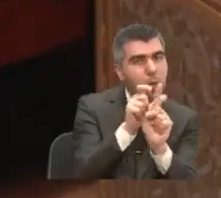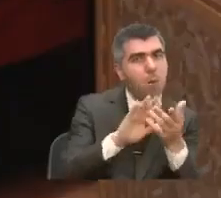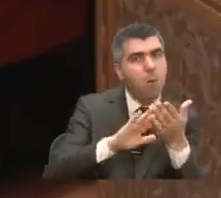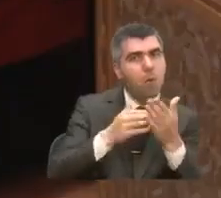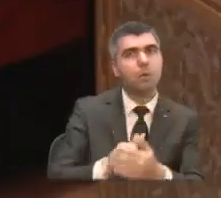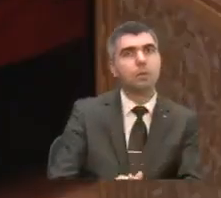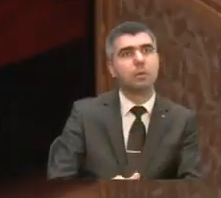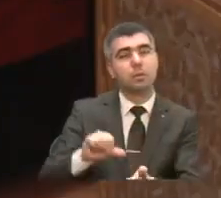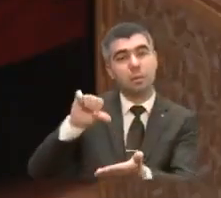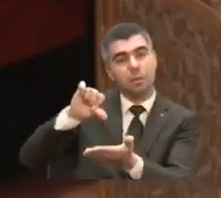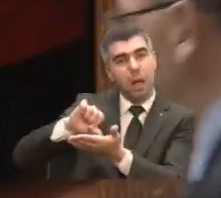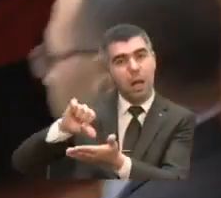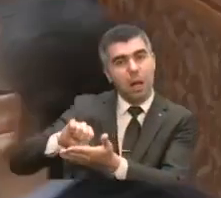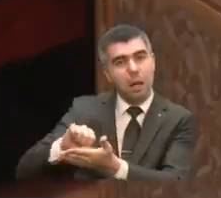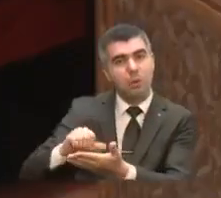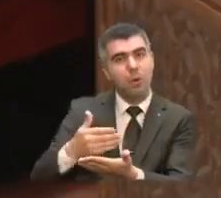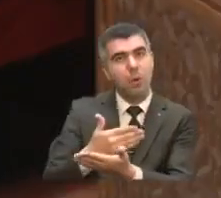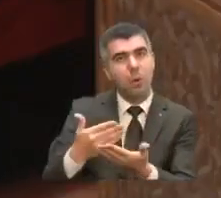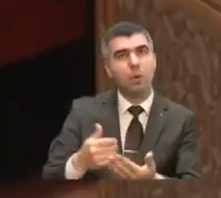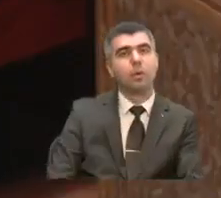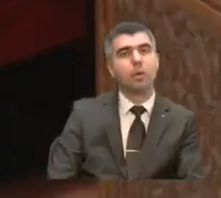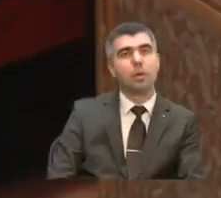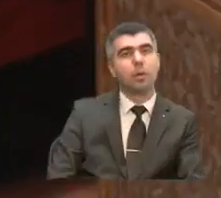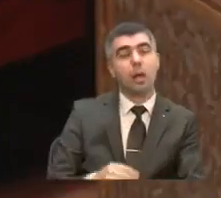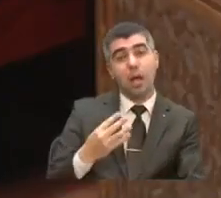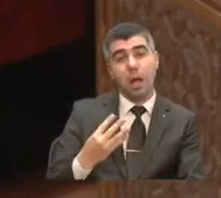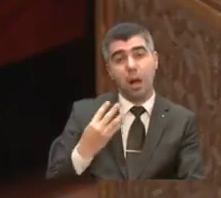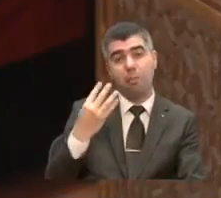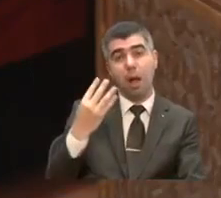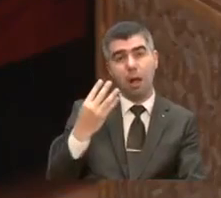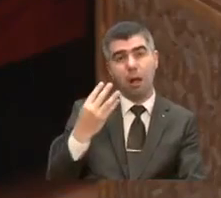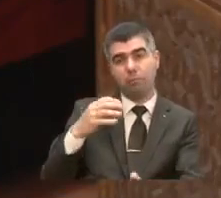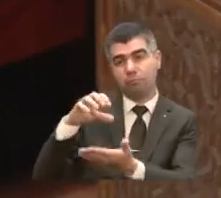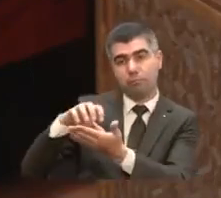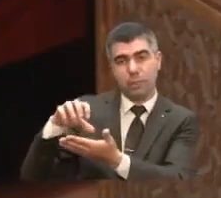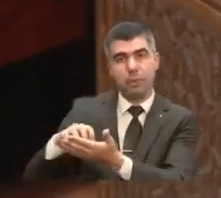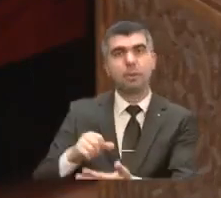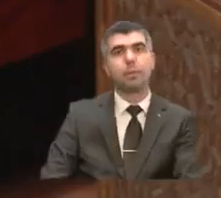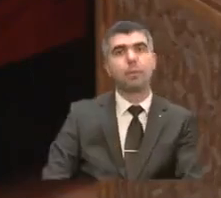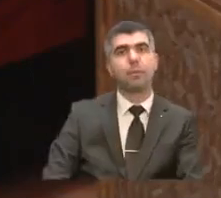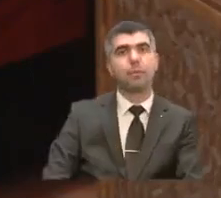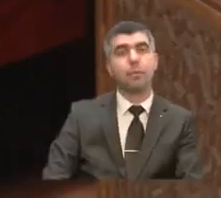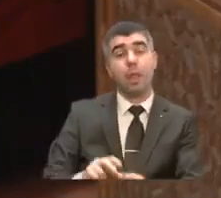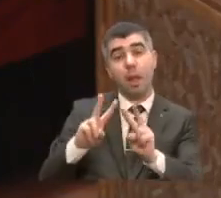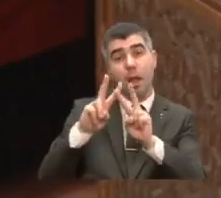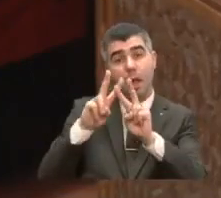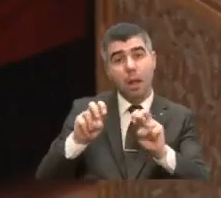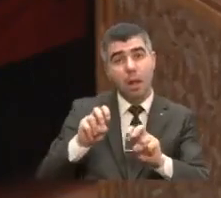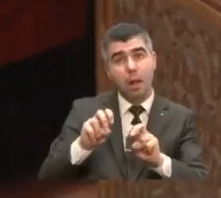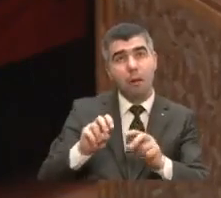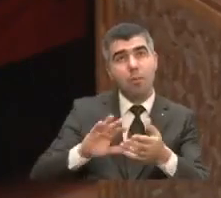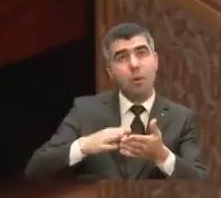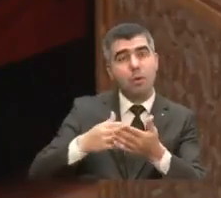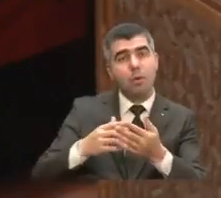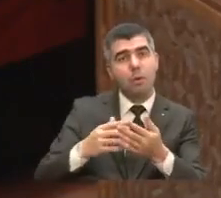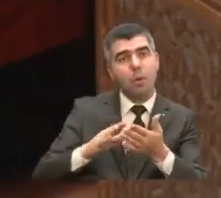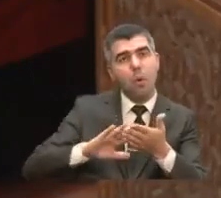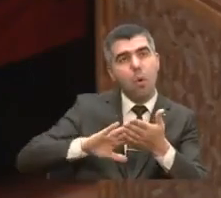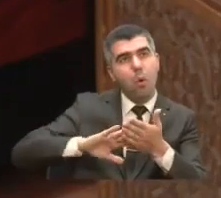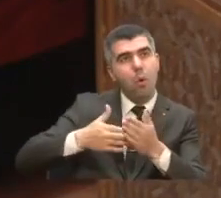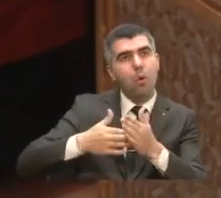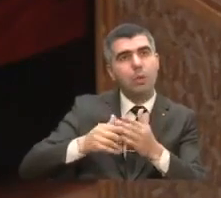المراكز كمراكز، ولكن أيضا الشبكات اللي هي 4 ديال الشبكات. فكاين الافتحاص اللي هو سيستيماتيك